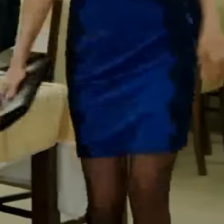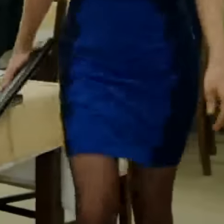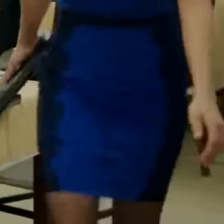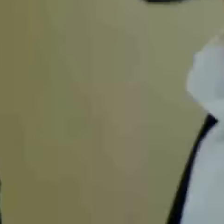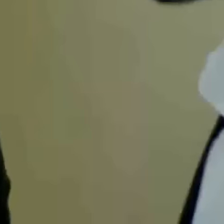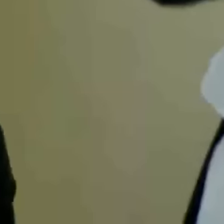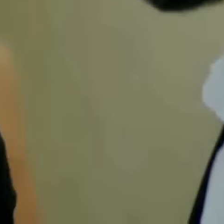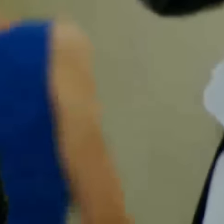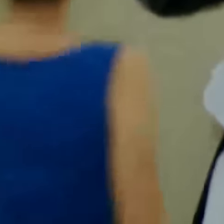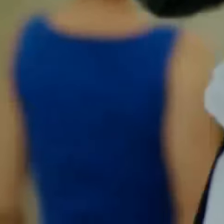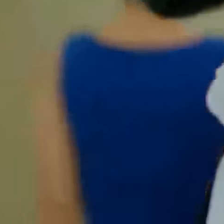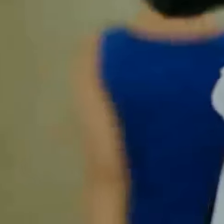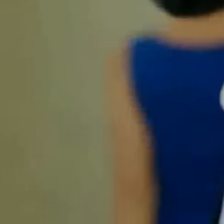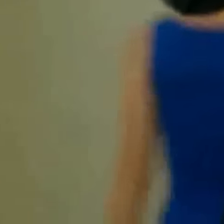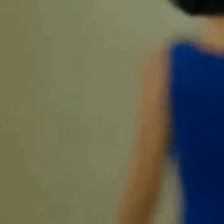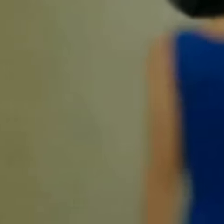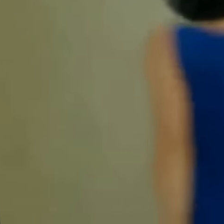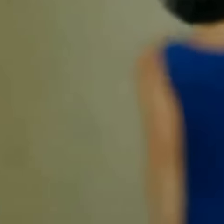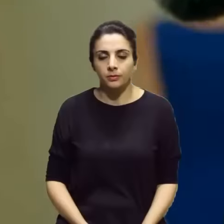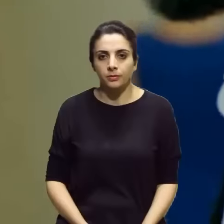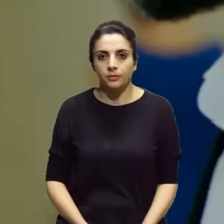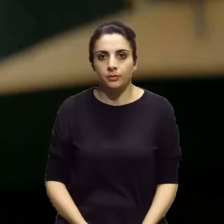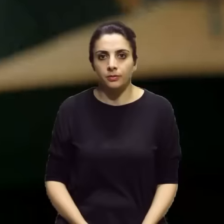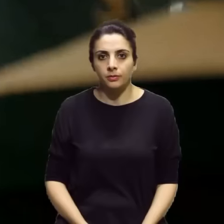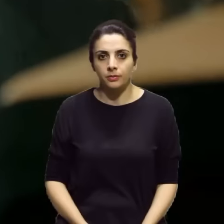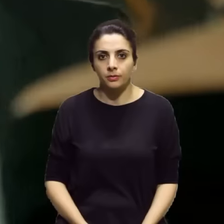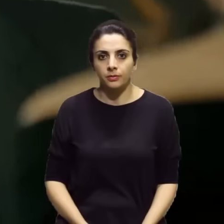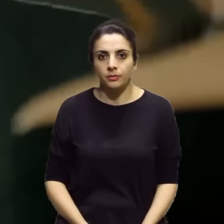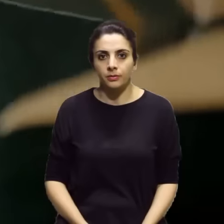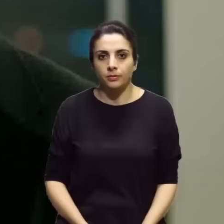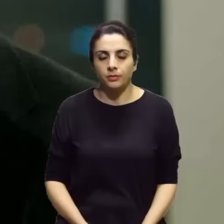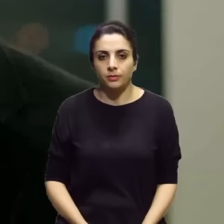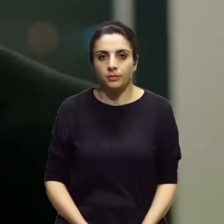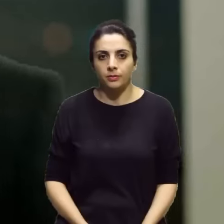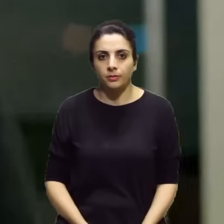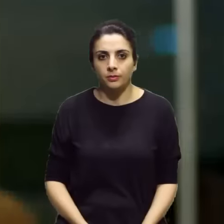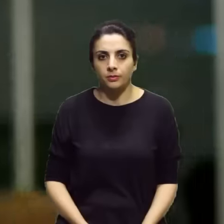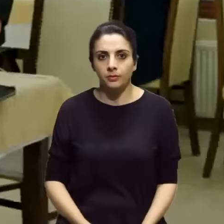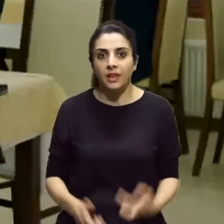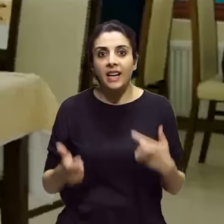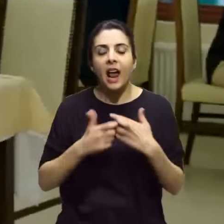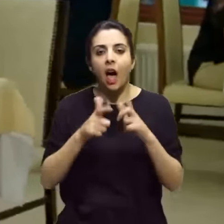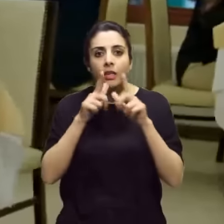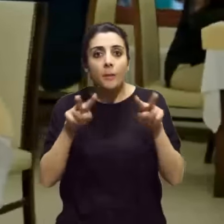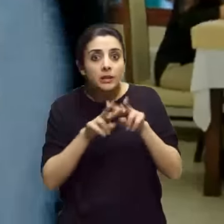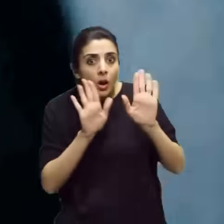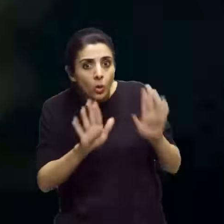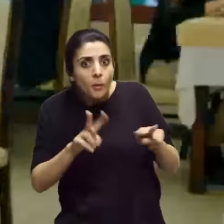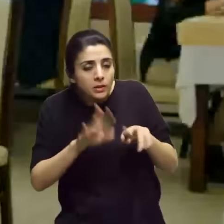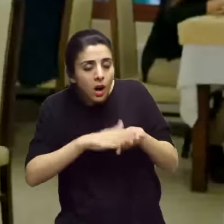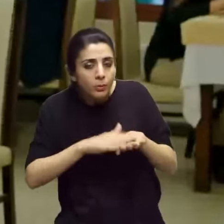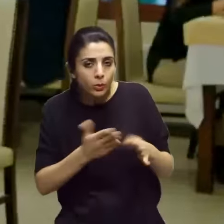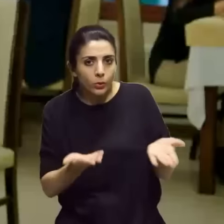Çantasını aldığı gibi hızla uzaklaştı. Sevinç bir Mazhar'a, bir sinirinden şişen Sabri'ye bakıyor. Reyhan! Mazhar!